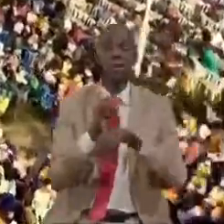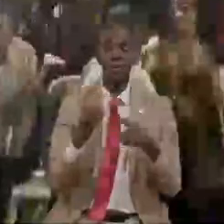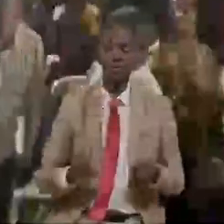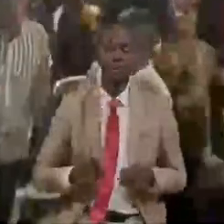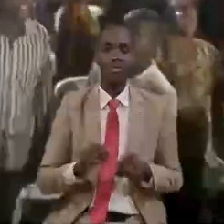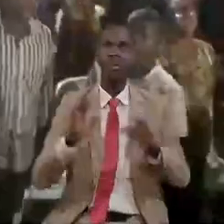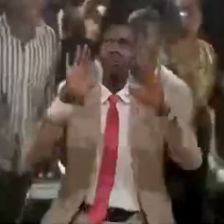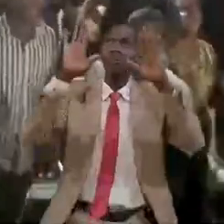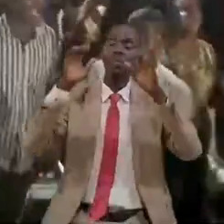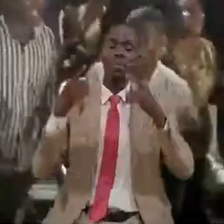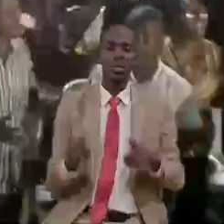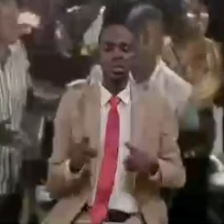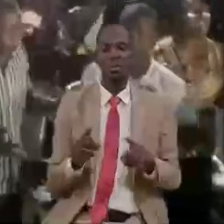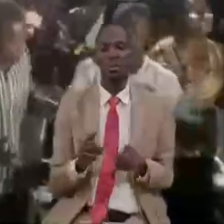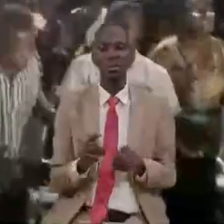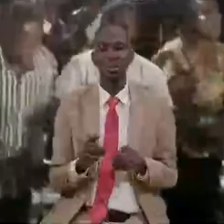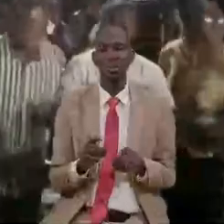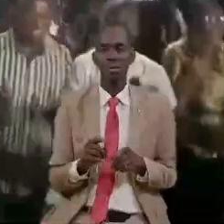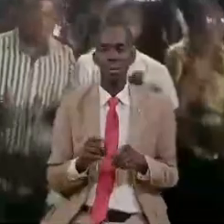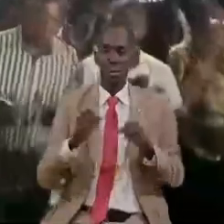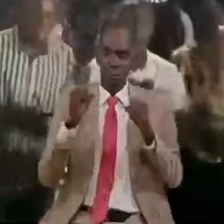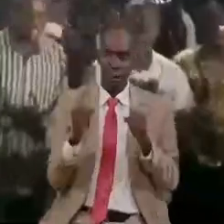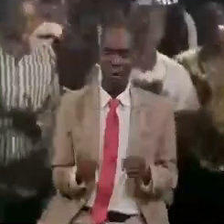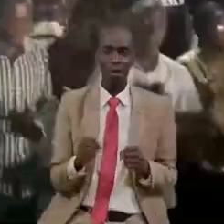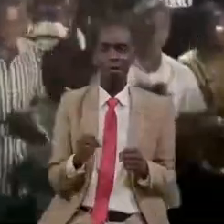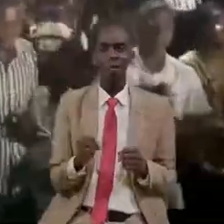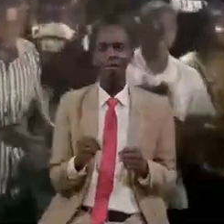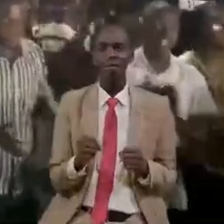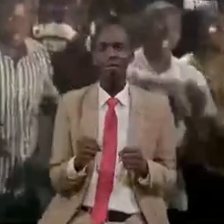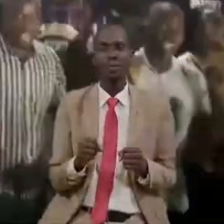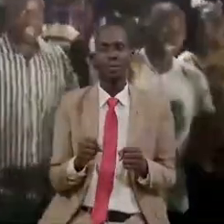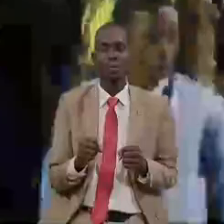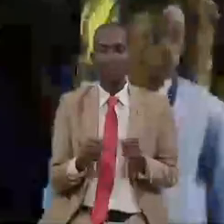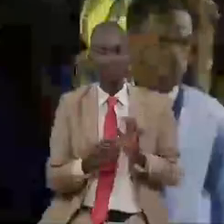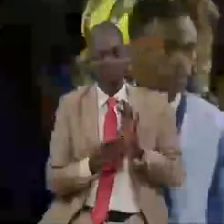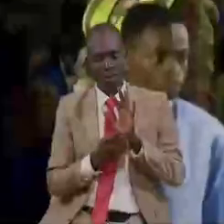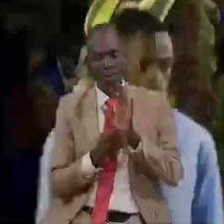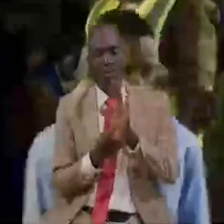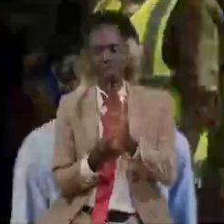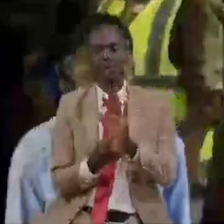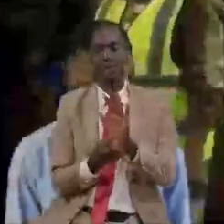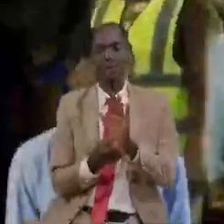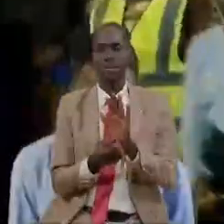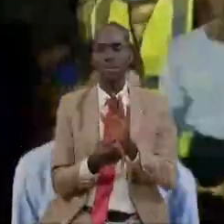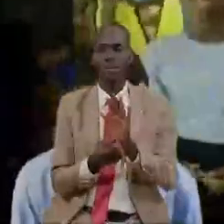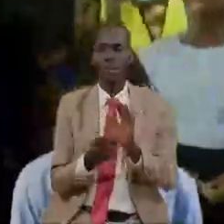Des miracles. La puissance. La démonstration.